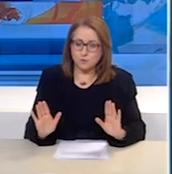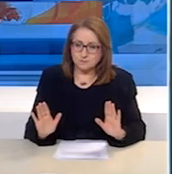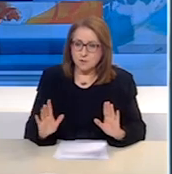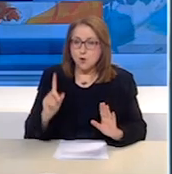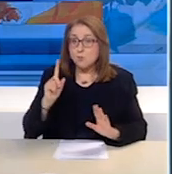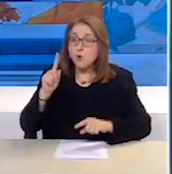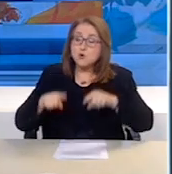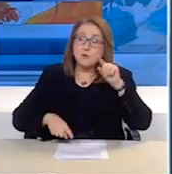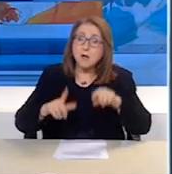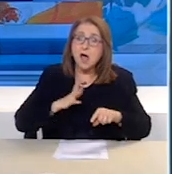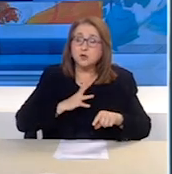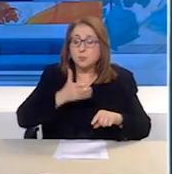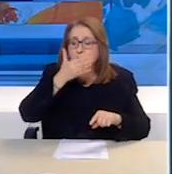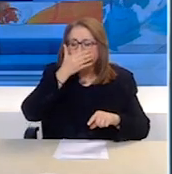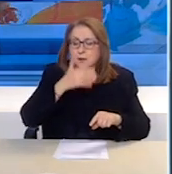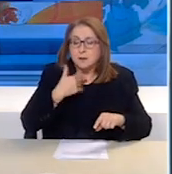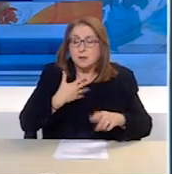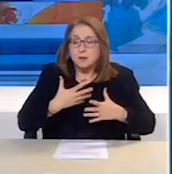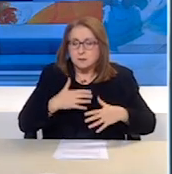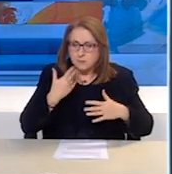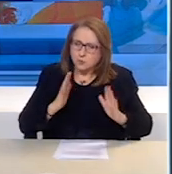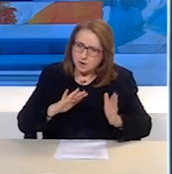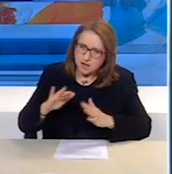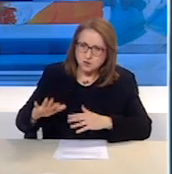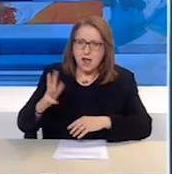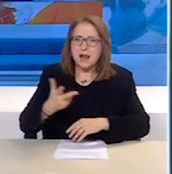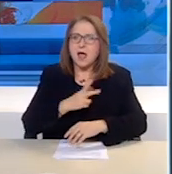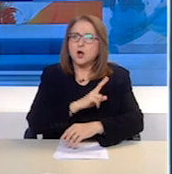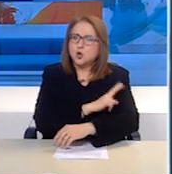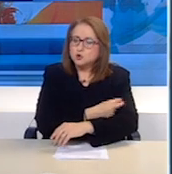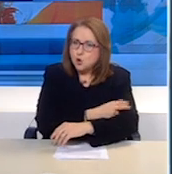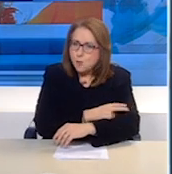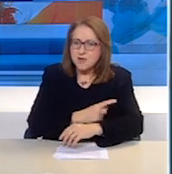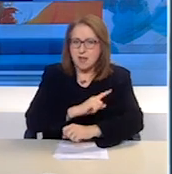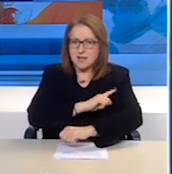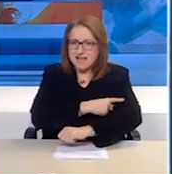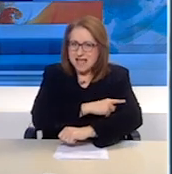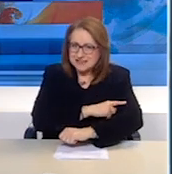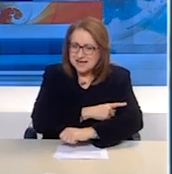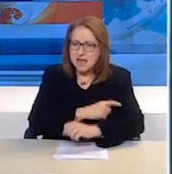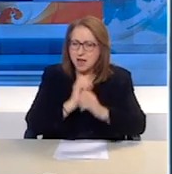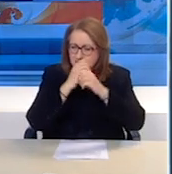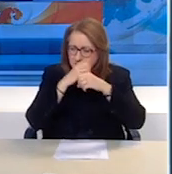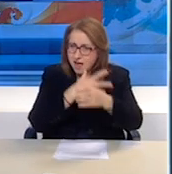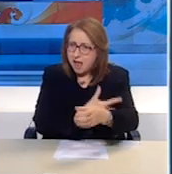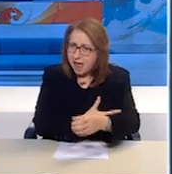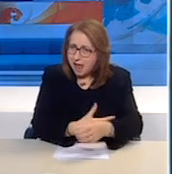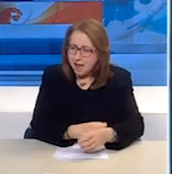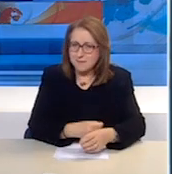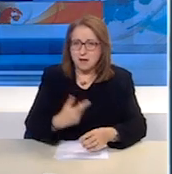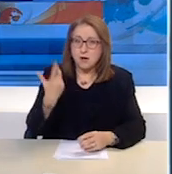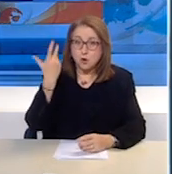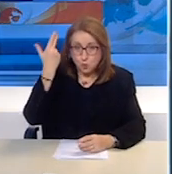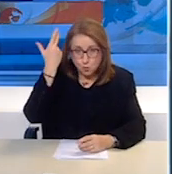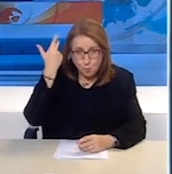αντενδείξεων ιατρικών, όπως επί παραδείγματι παντοπολία, νοσοκομεία, ιατρία, διαγνωστικά εργαστήρια, κουρία,